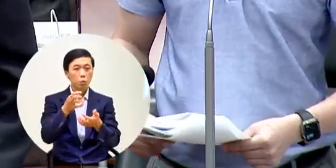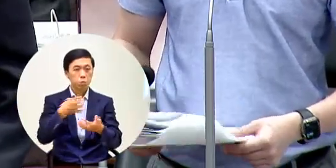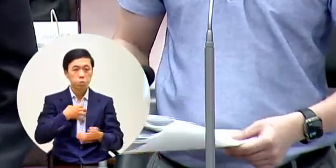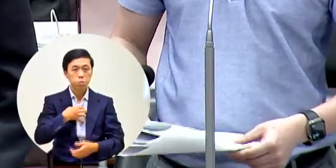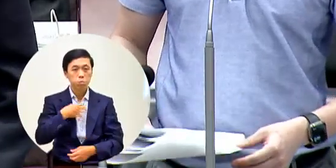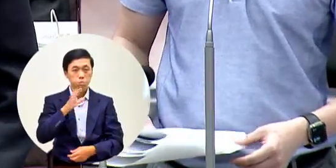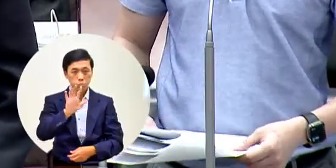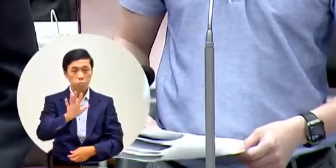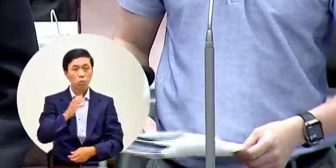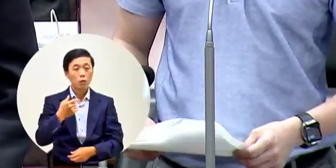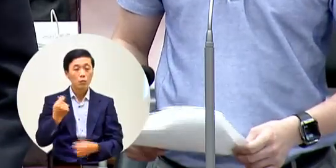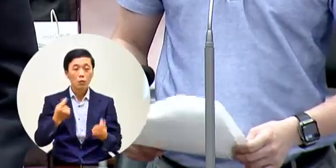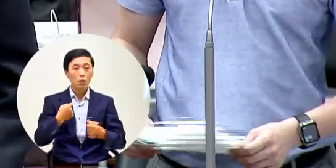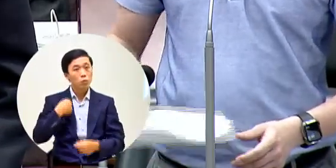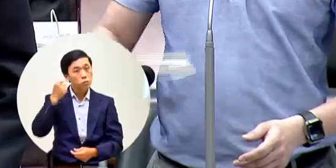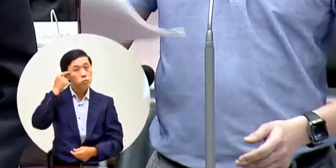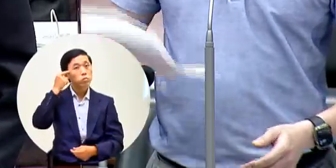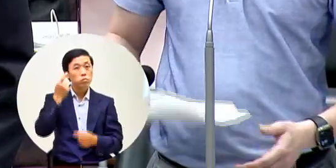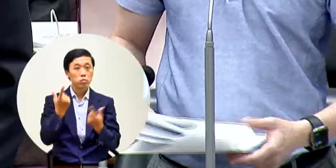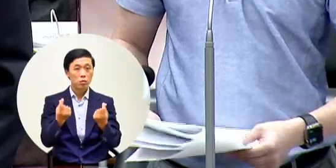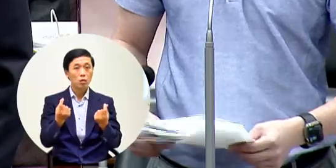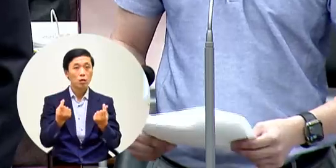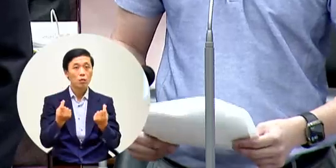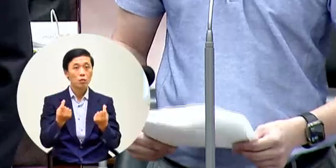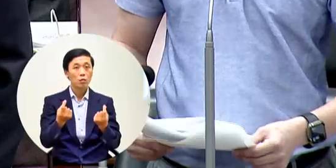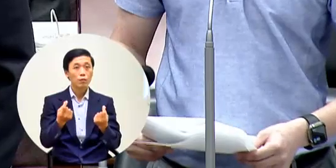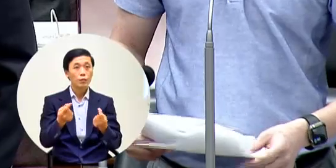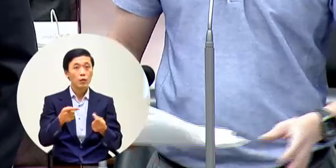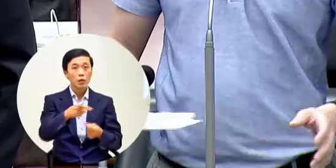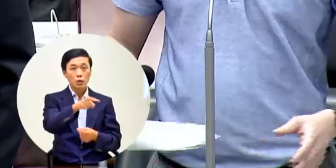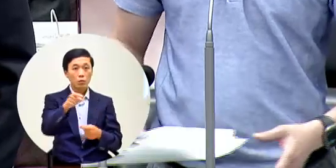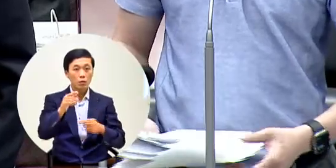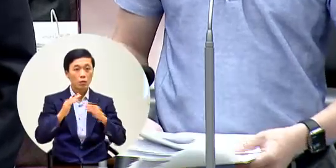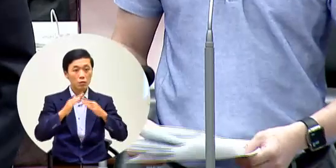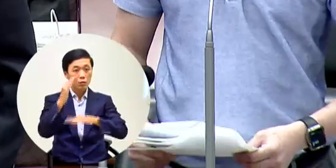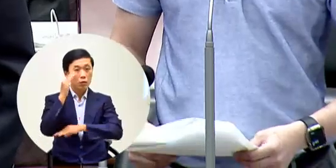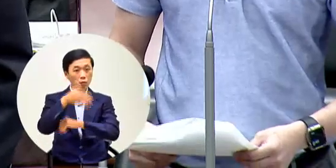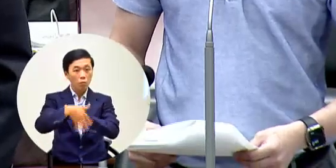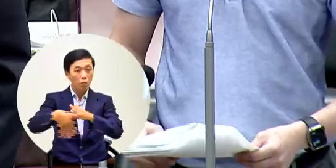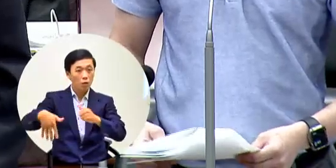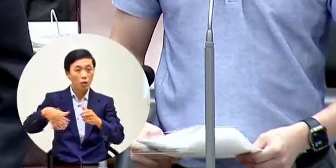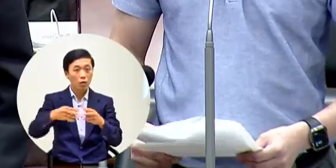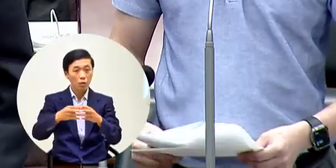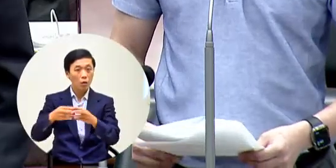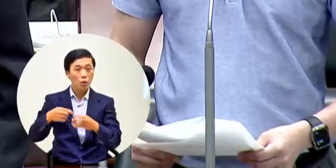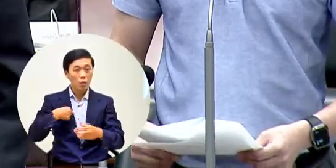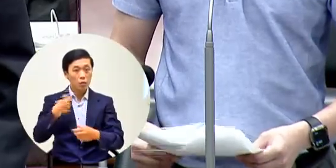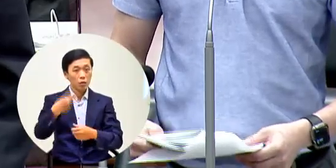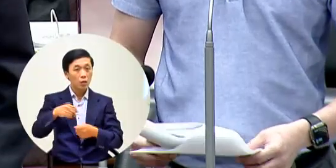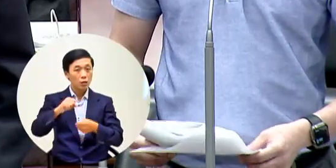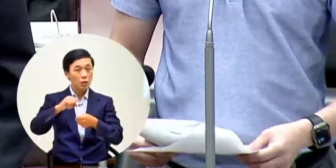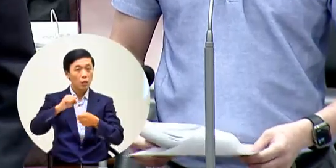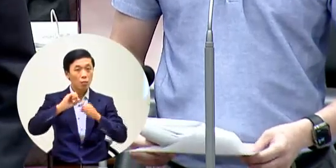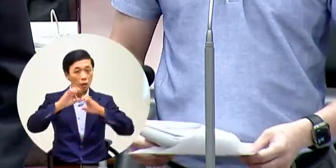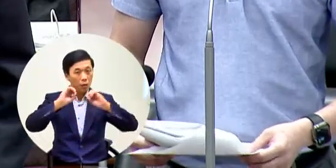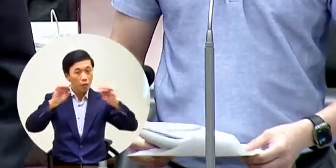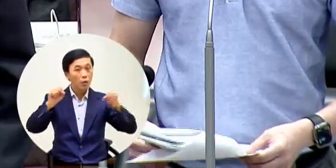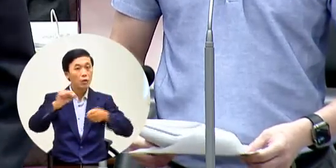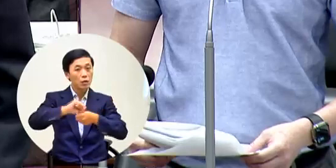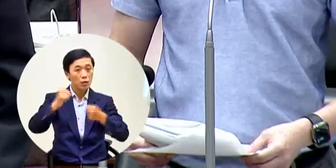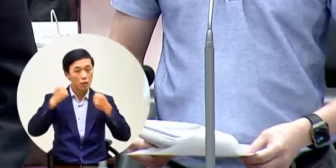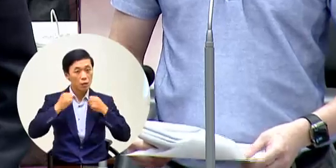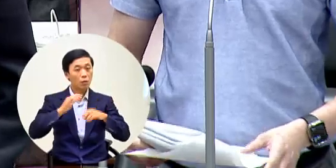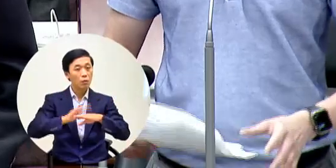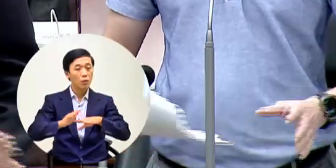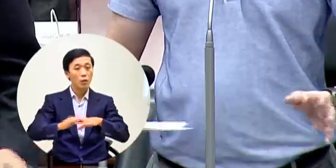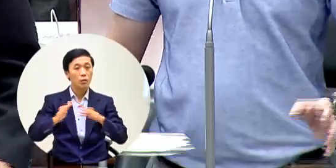真的像我想的这样，这个我们市团队真的大家会 是，我们会再加强宣导，或者是讲咱的市民，然后